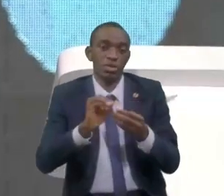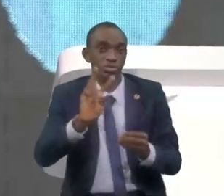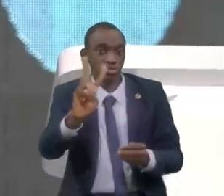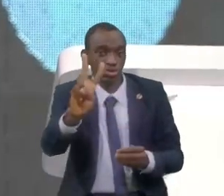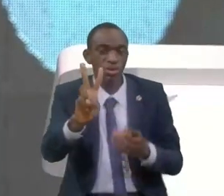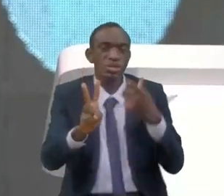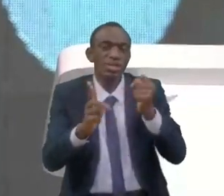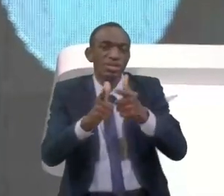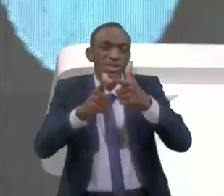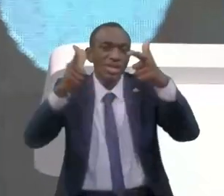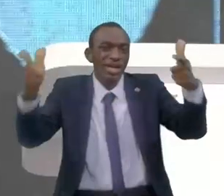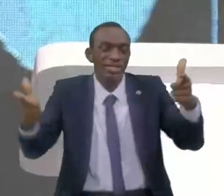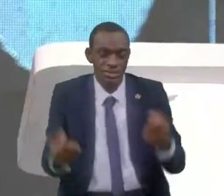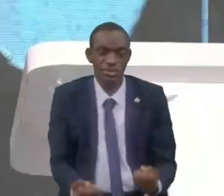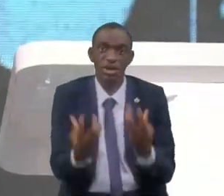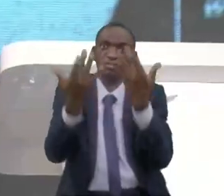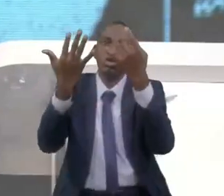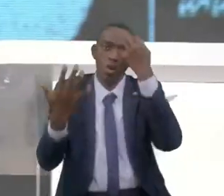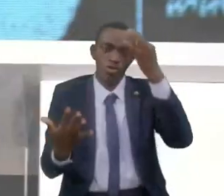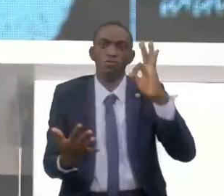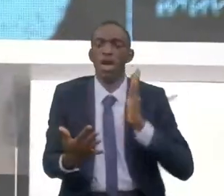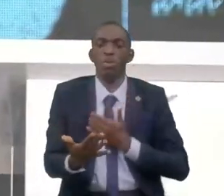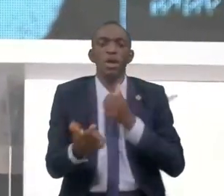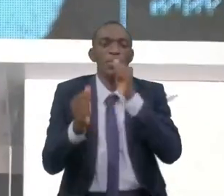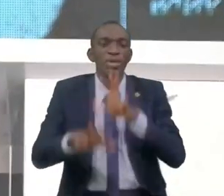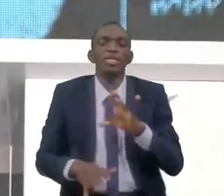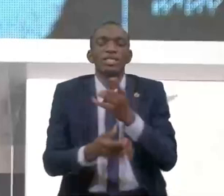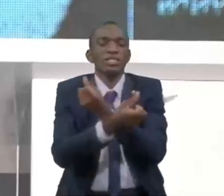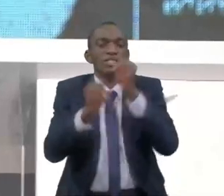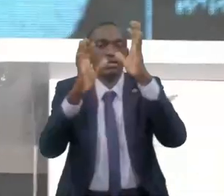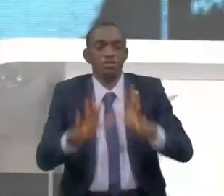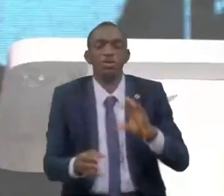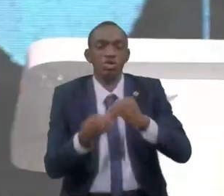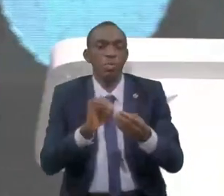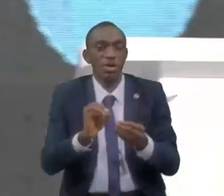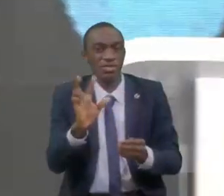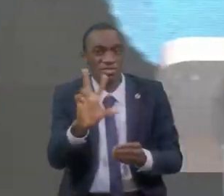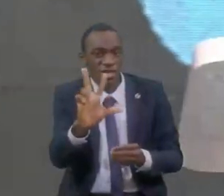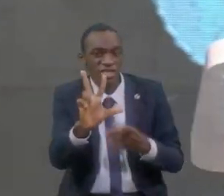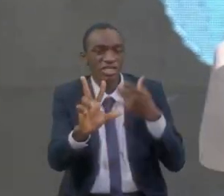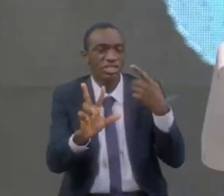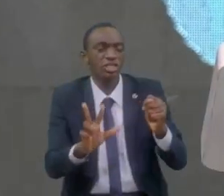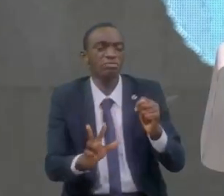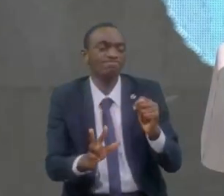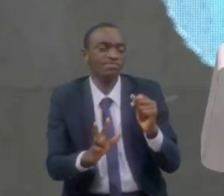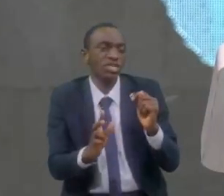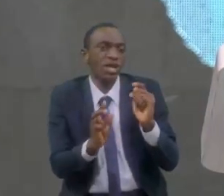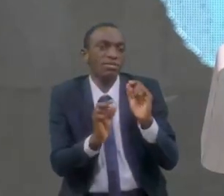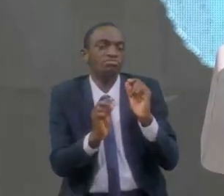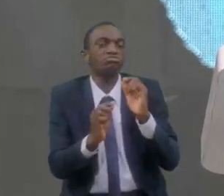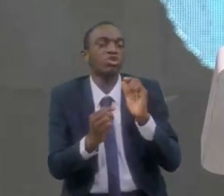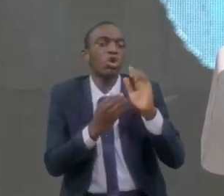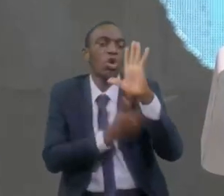le grand sacrifice de notre Sauveur béni. Troisième point, la position pieuse pour